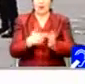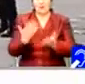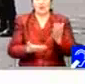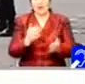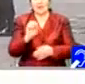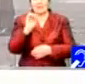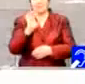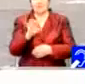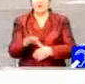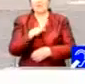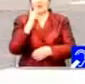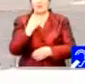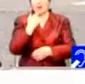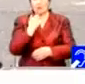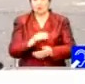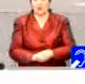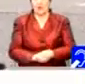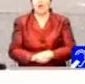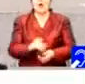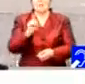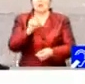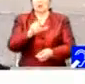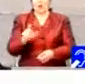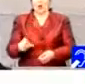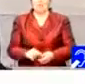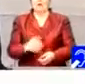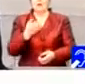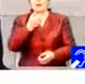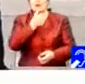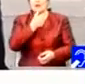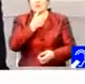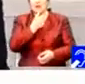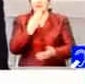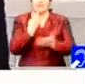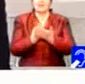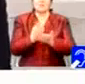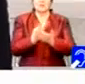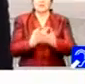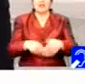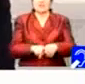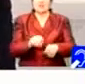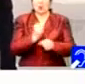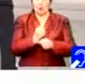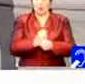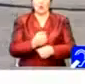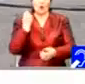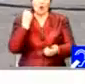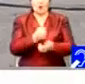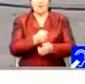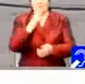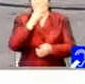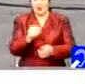dacă semaforul va arăta culoarea roșie pentru pietoni. Însă, când a încercat să demonstreze acest lucru, a fost lovit de